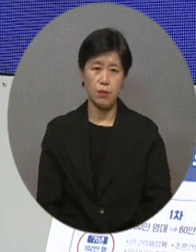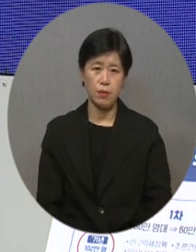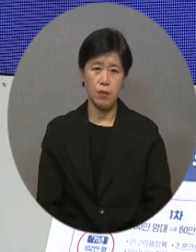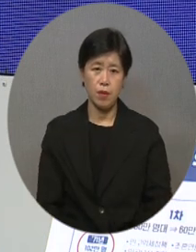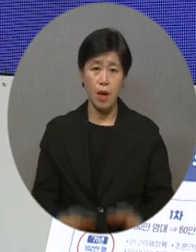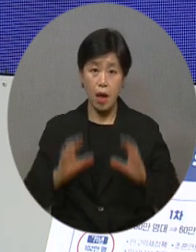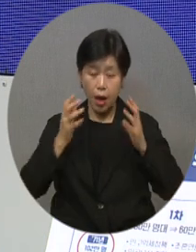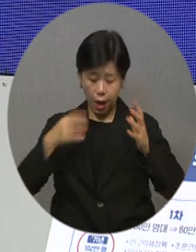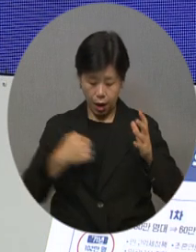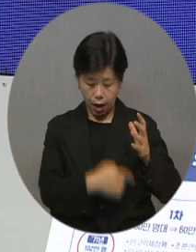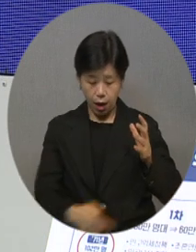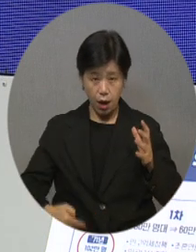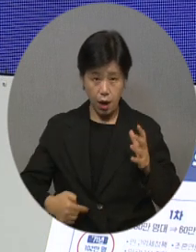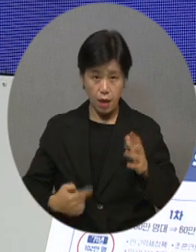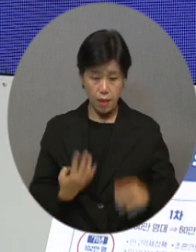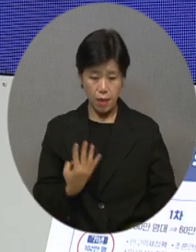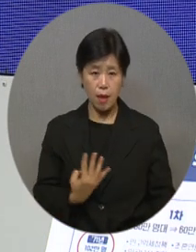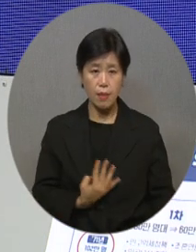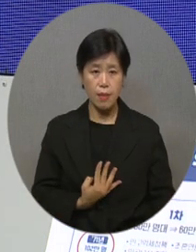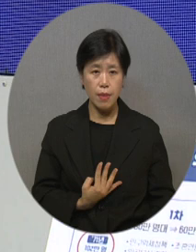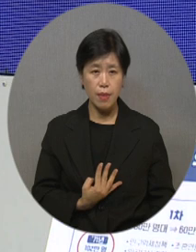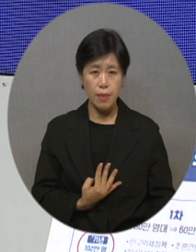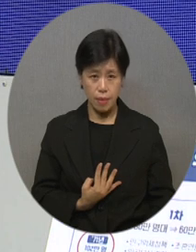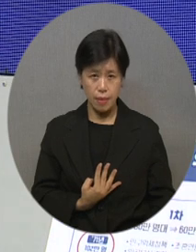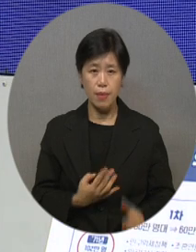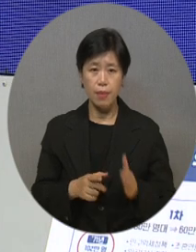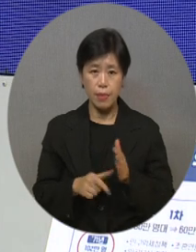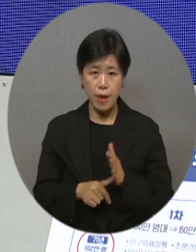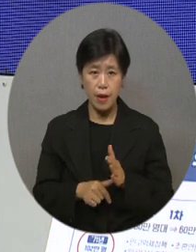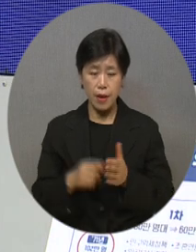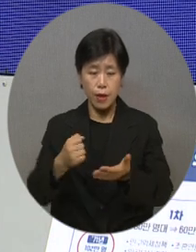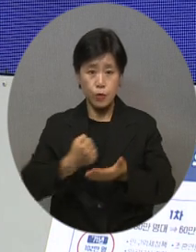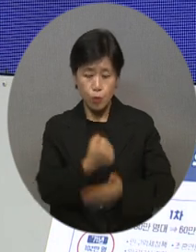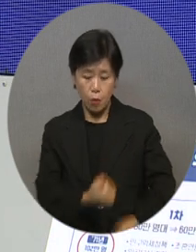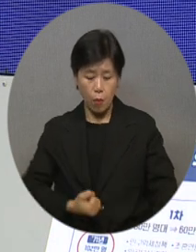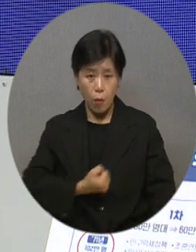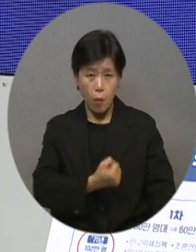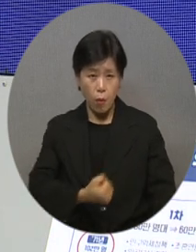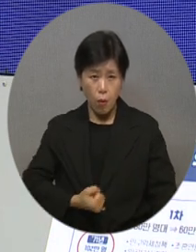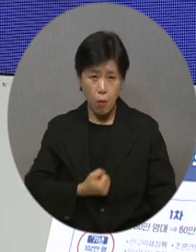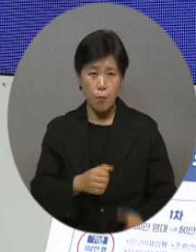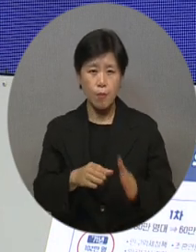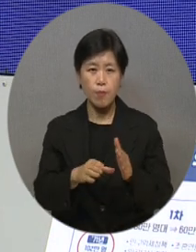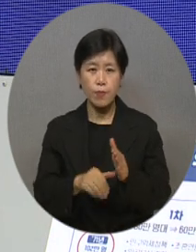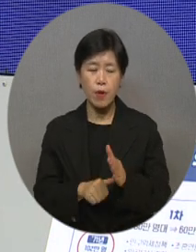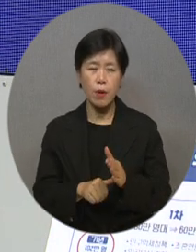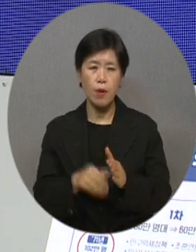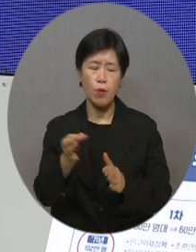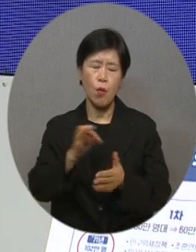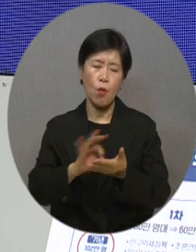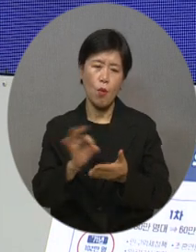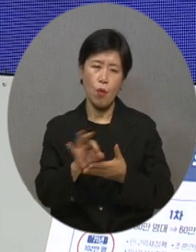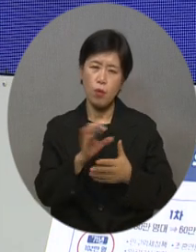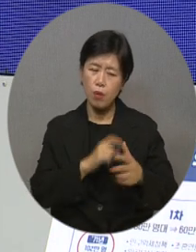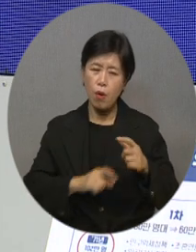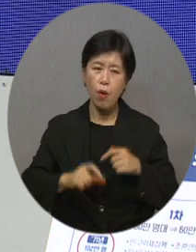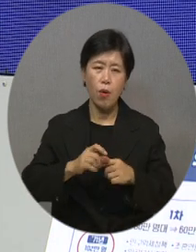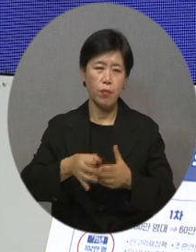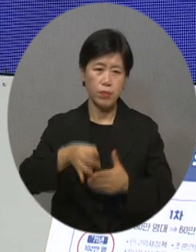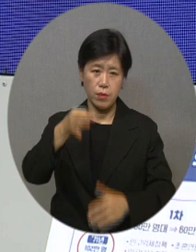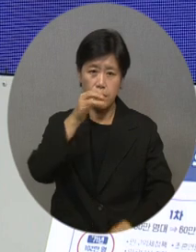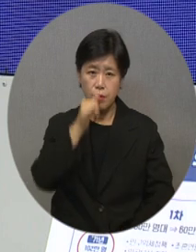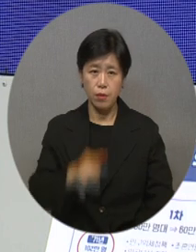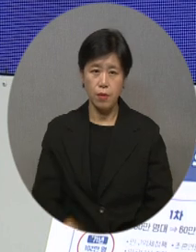하더라도 애가 안에 4명이 있잖아요. 따로따로 다 해요. 그러니까 더 오래 보고 잘 자세히 봐야 되는 겁니다. 그래서